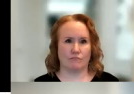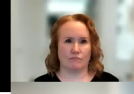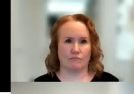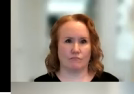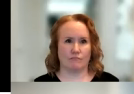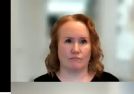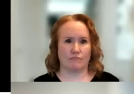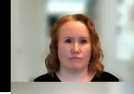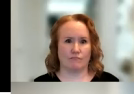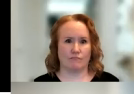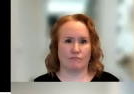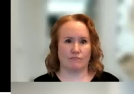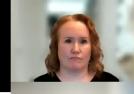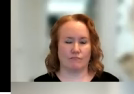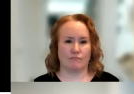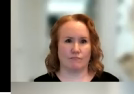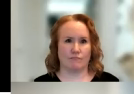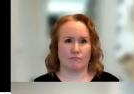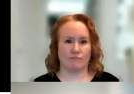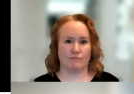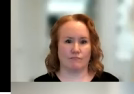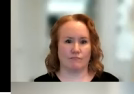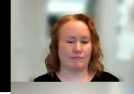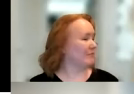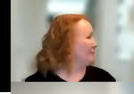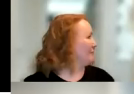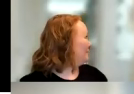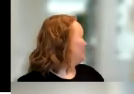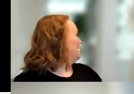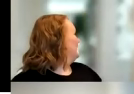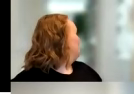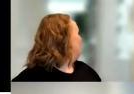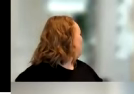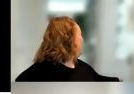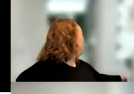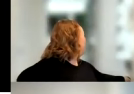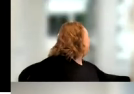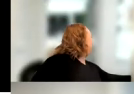dermed opprettholde og skape ytterligere barrierer for fri flyt innad I EU.